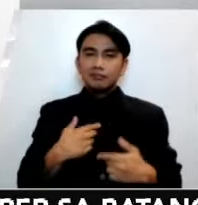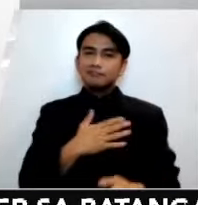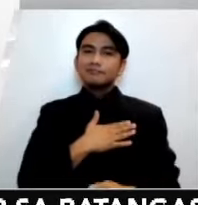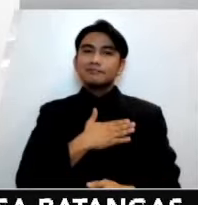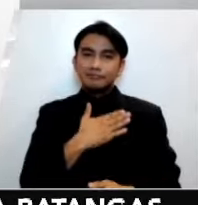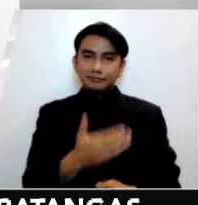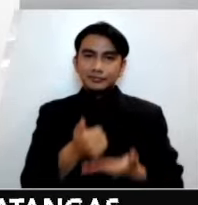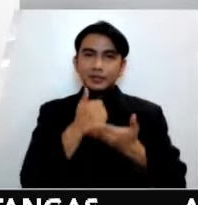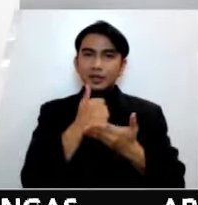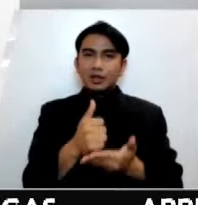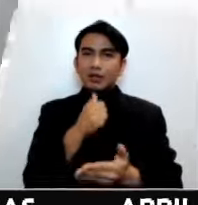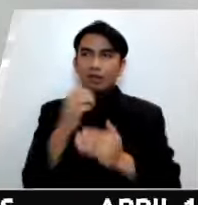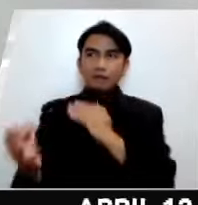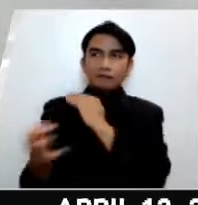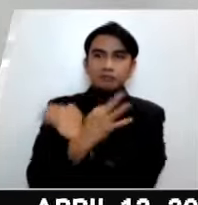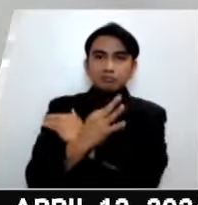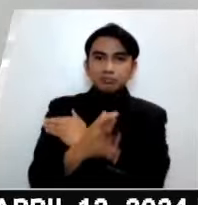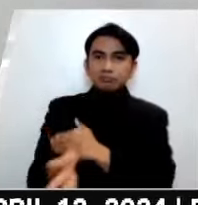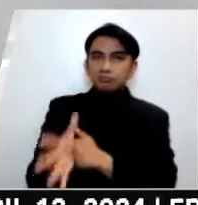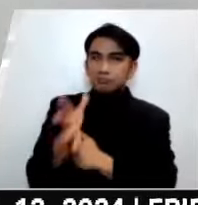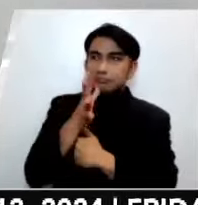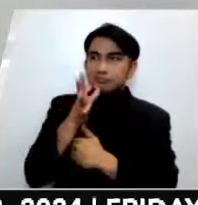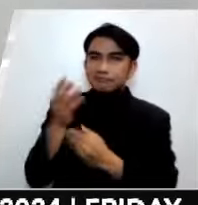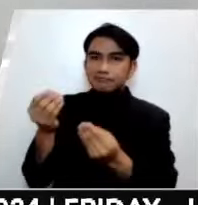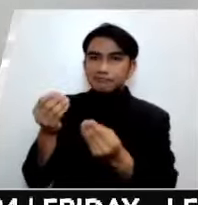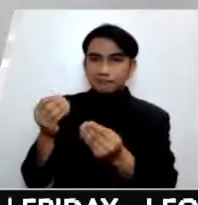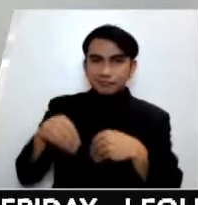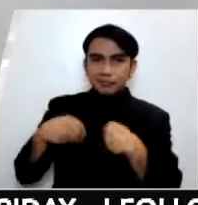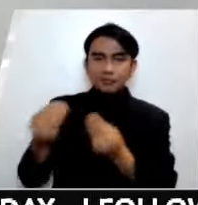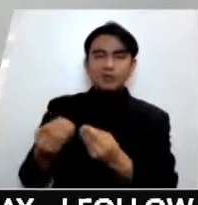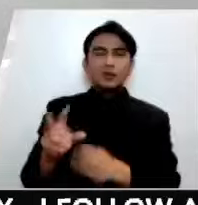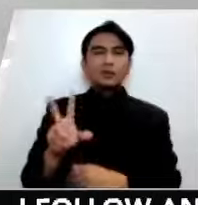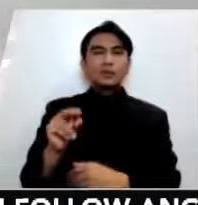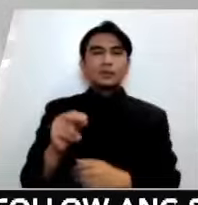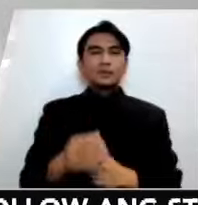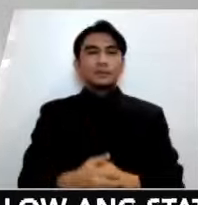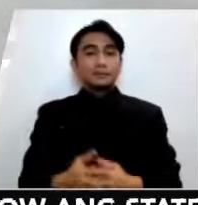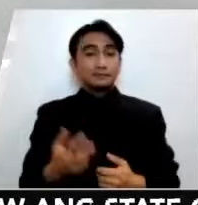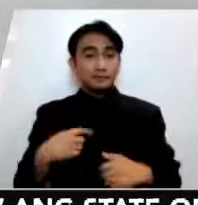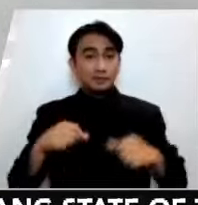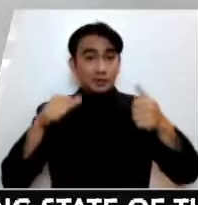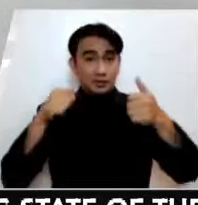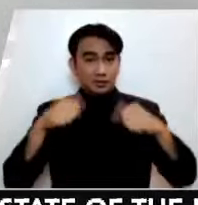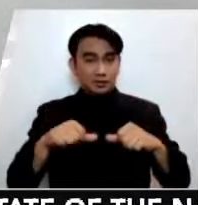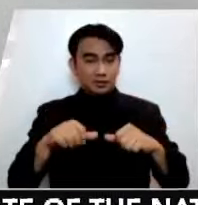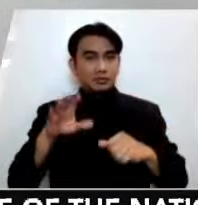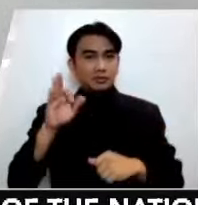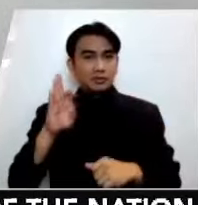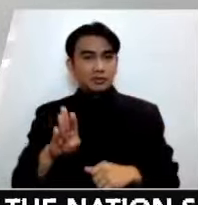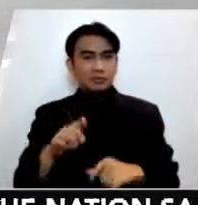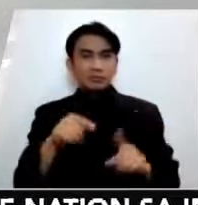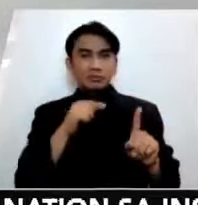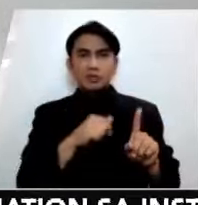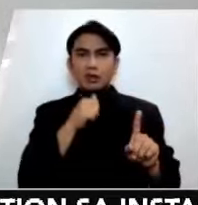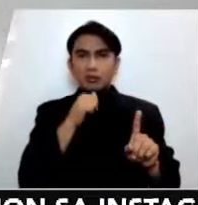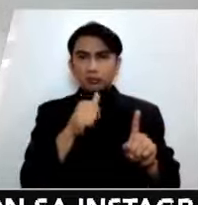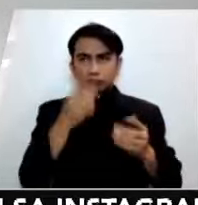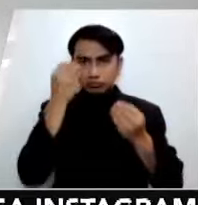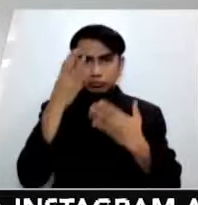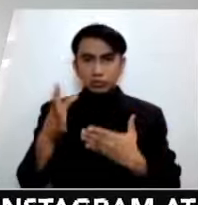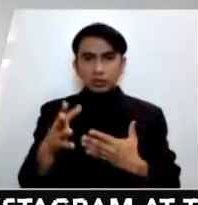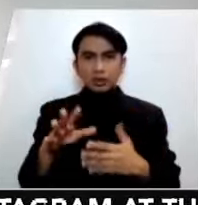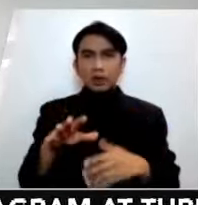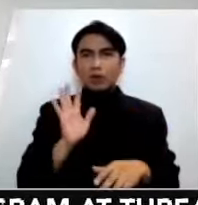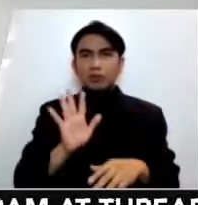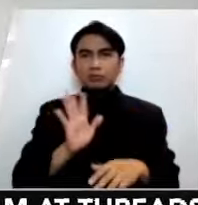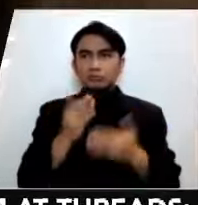pinilit ng ina na magbigay. Nag-post si Danny sa kanyang Facebook page. Di raw niya kailanman sinabi na huwag tumanaw ng utang na loob